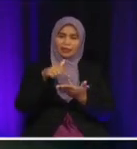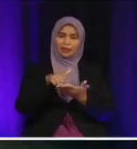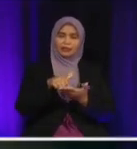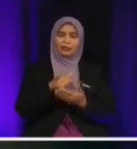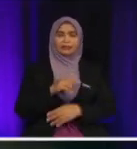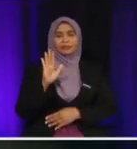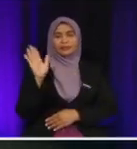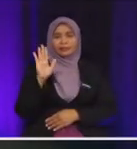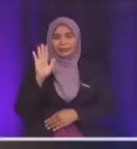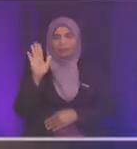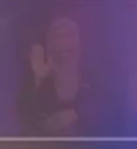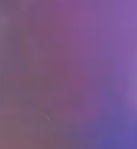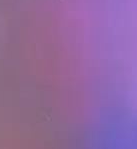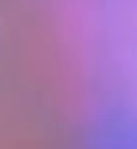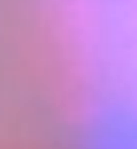bye semua.